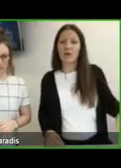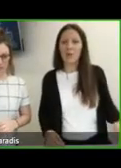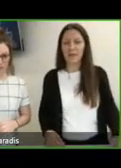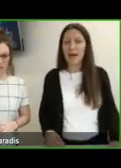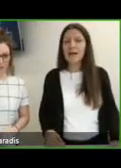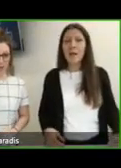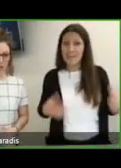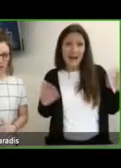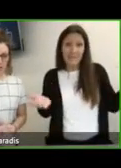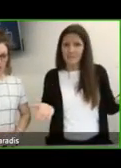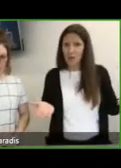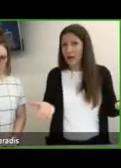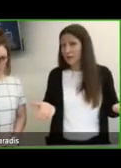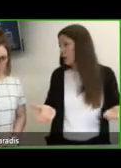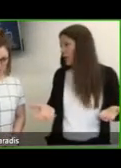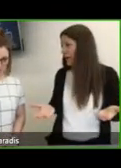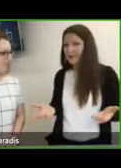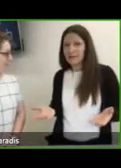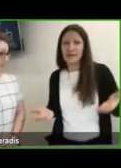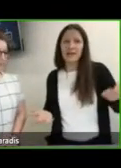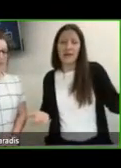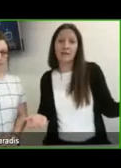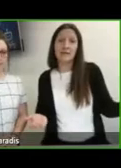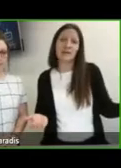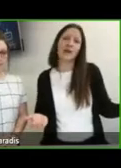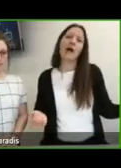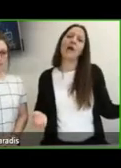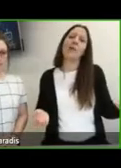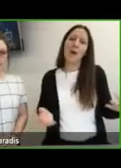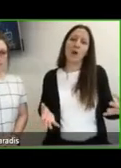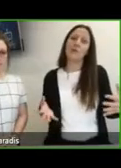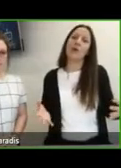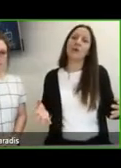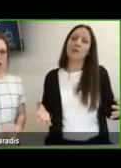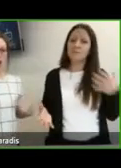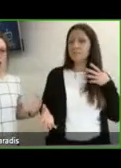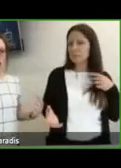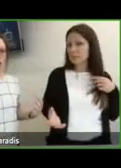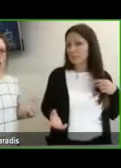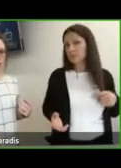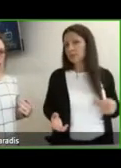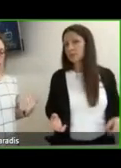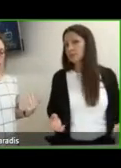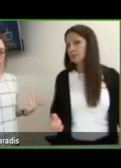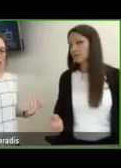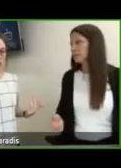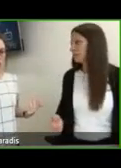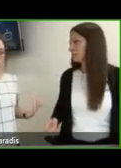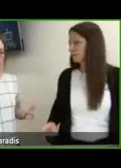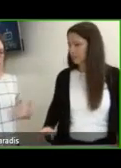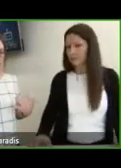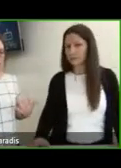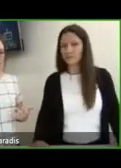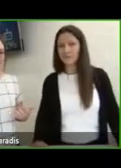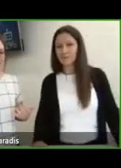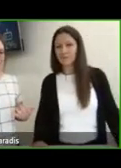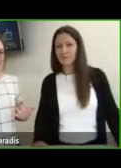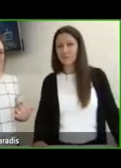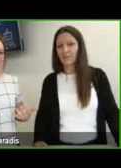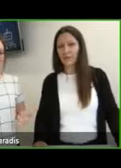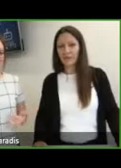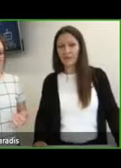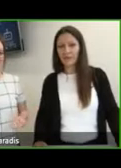contexte complètement. Mais ce parc-là, il existe et il a été dans cet état-là à un moment ou à un autre. Donc, peut-on dire que c'est une fausse information? Ben,